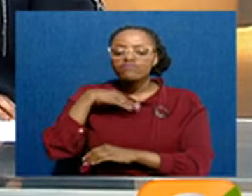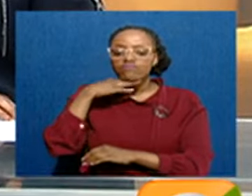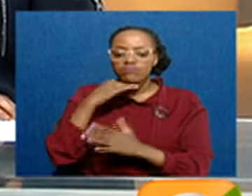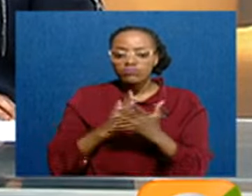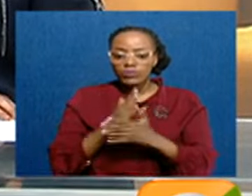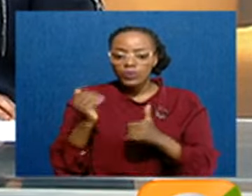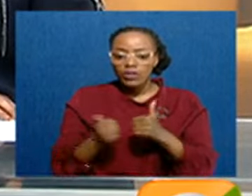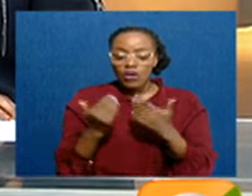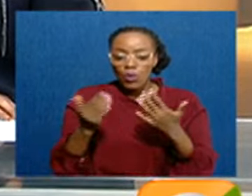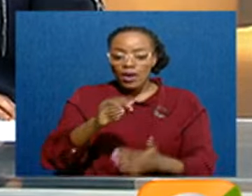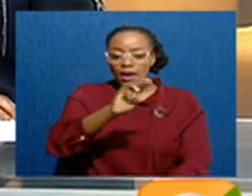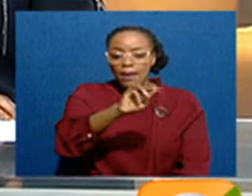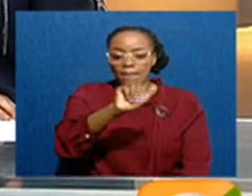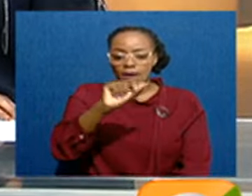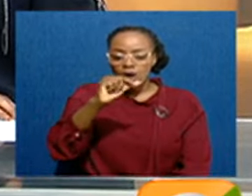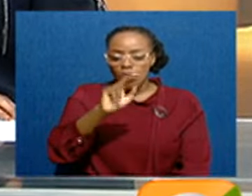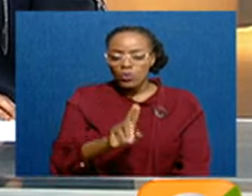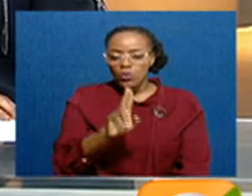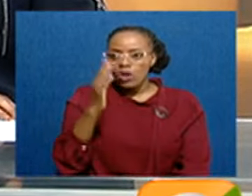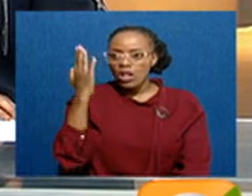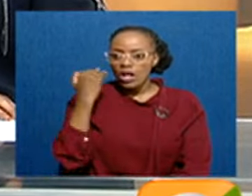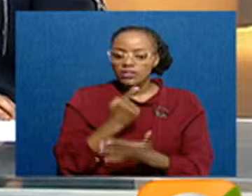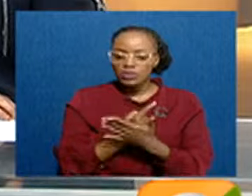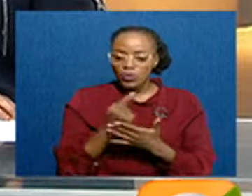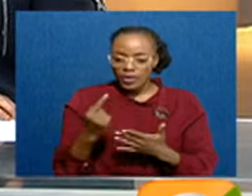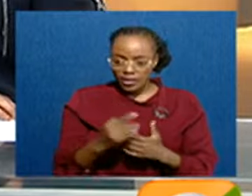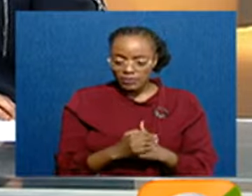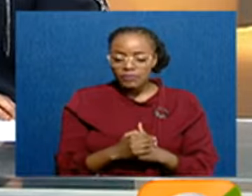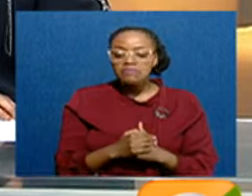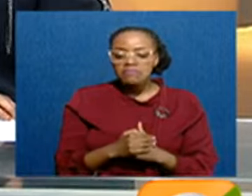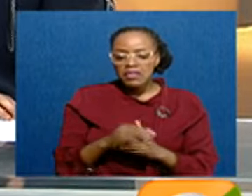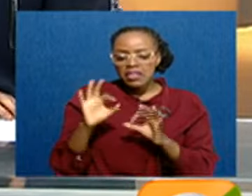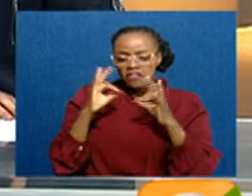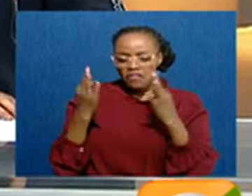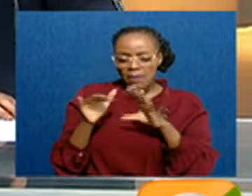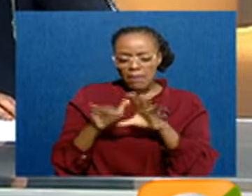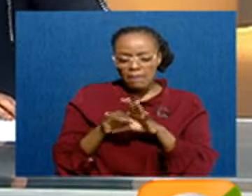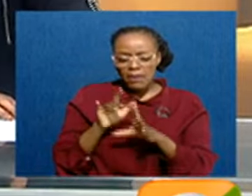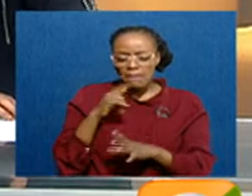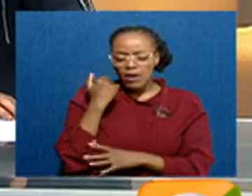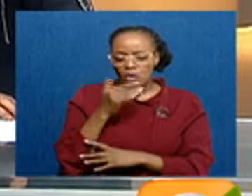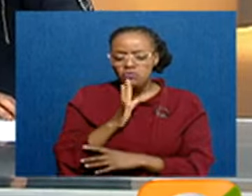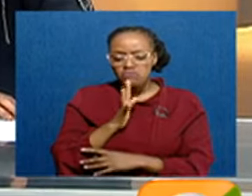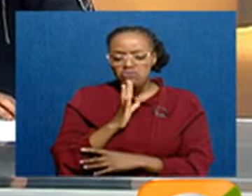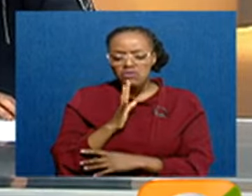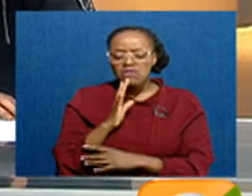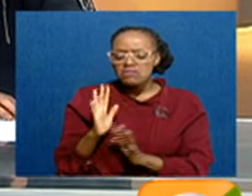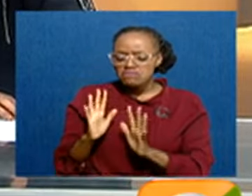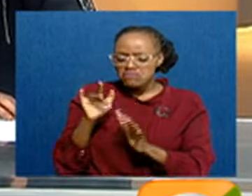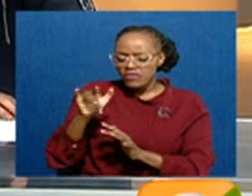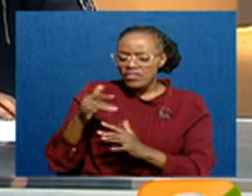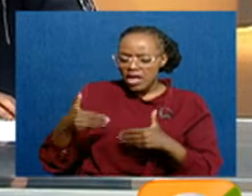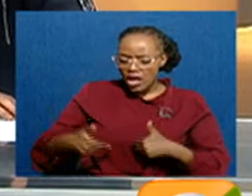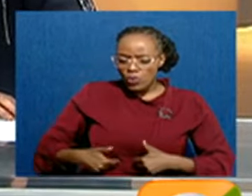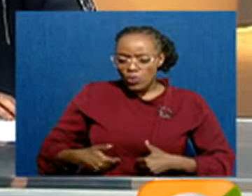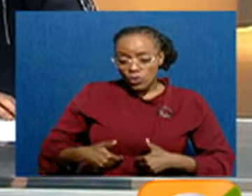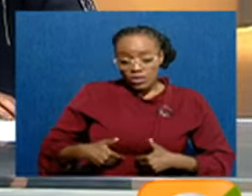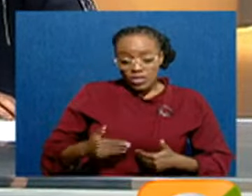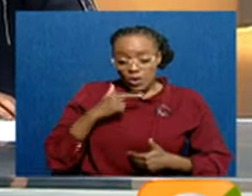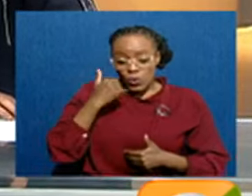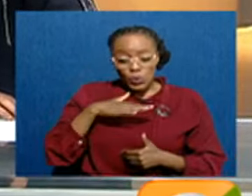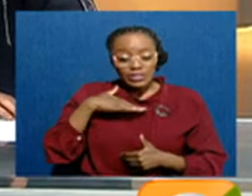barabarani eneo la Maungu juma lililopita. Naam, jamaa waliozungumza walisimulia aliyowasibu vijana wao ambao maisha yao yalikatizwa